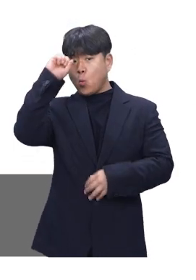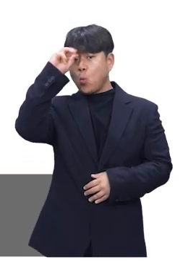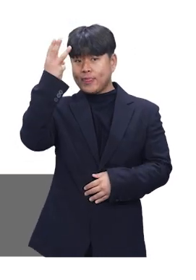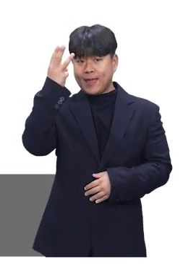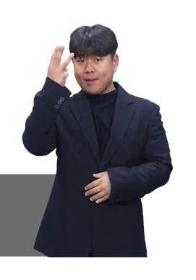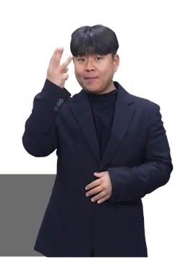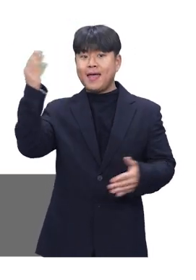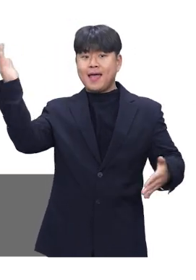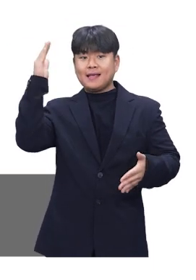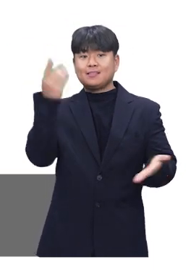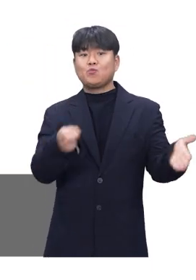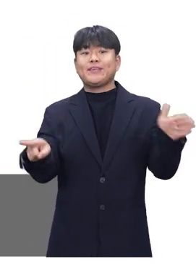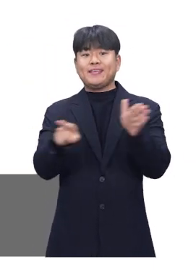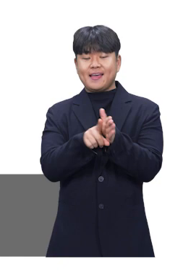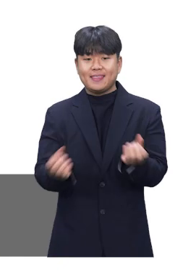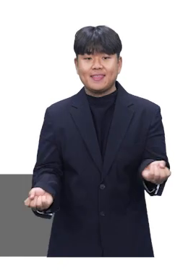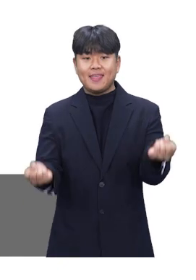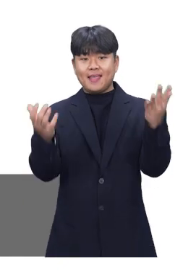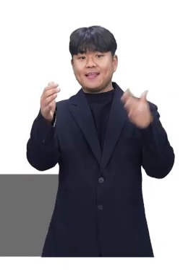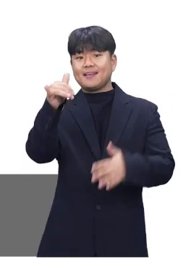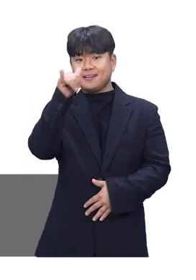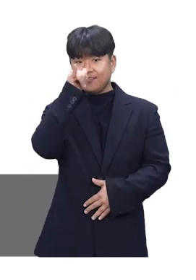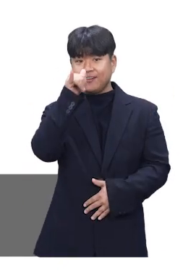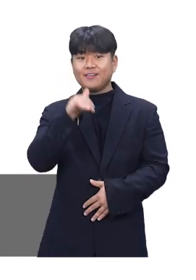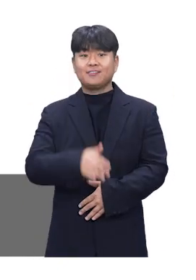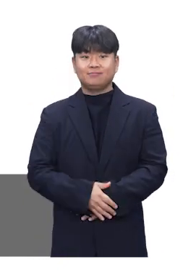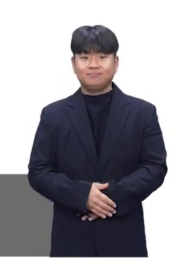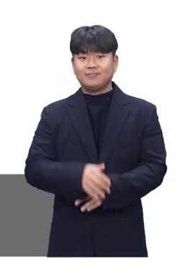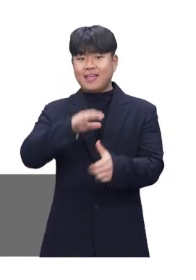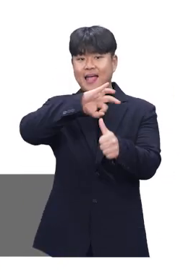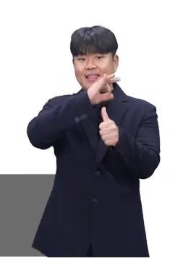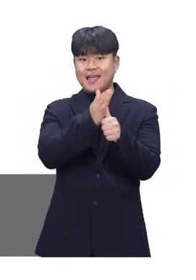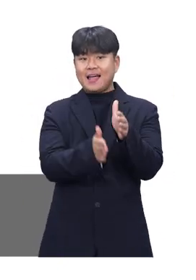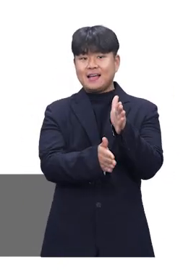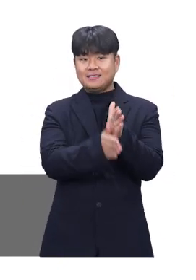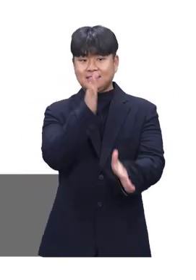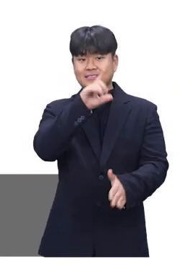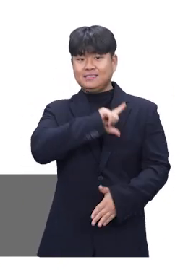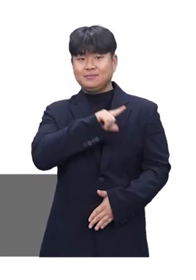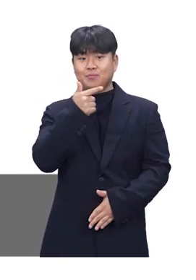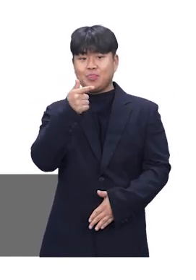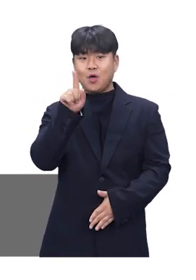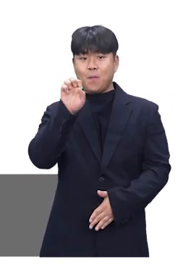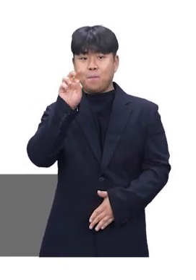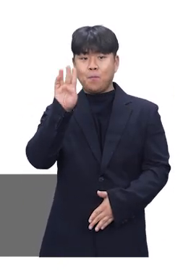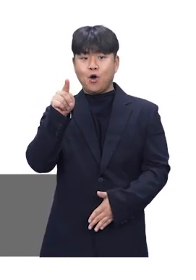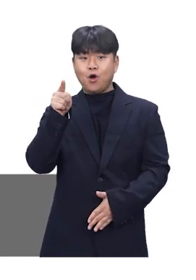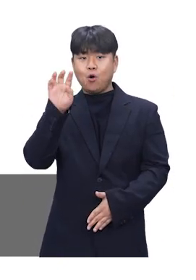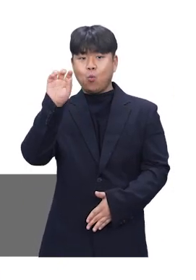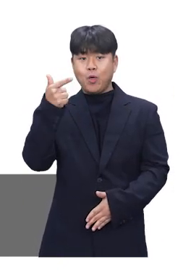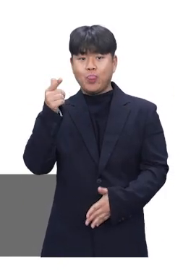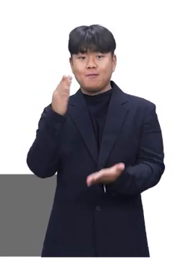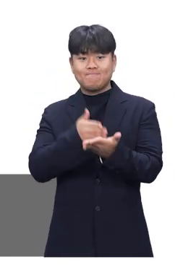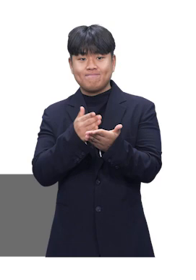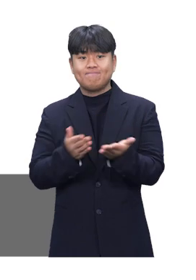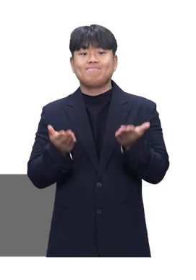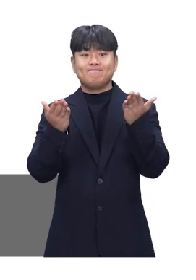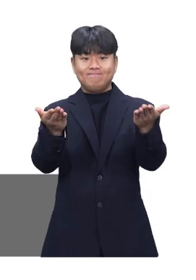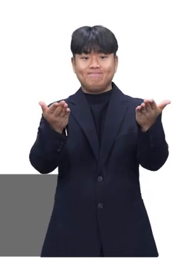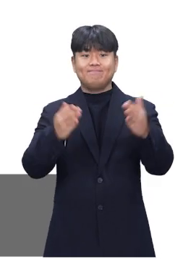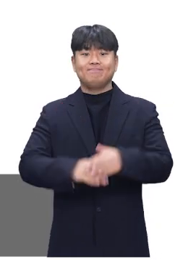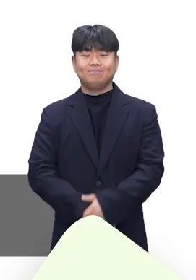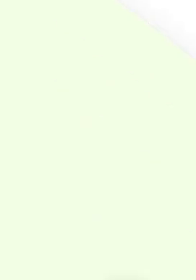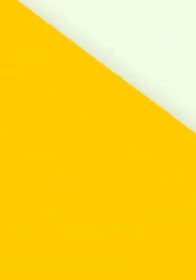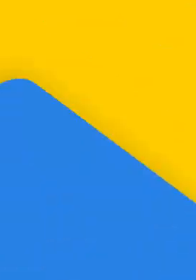치른 고3 수험생들을 위한 특별한 행사가 개최됐는데요. 안양시 넘버원 청년들의 이야기 3분 안양에서